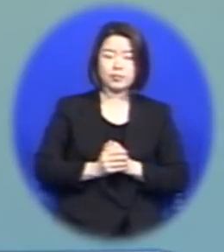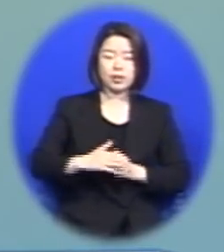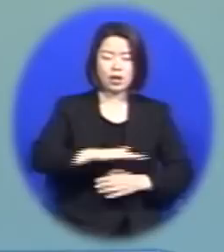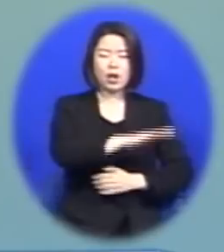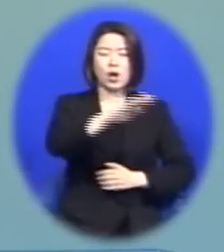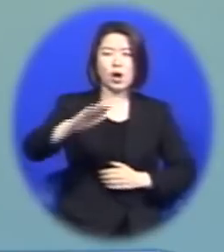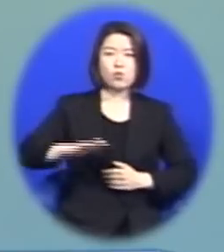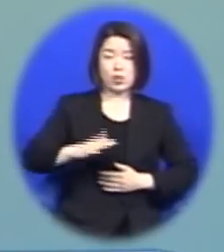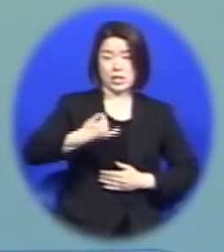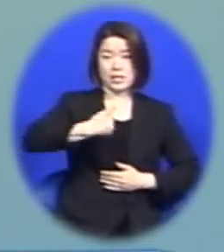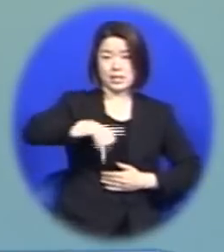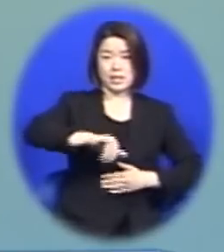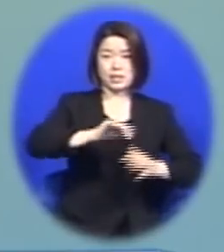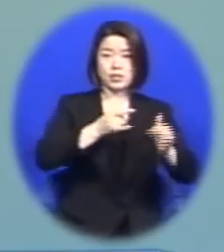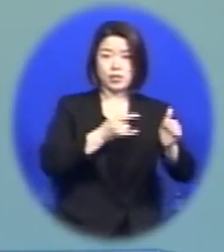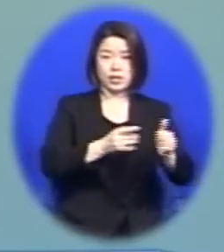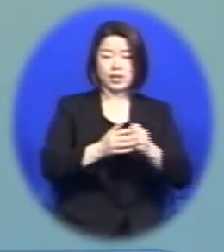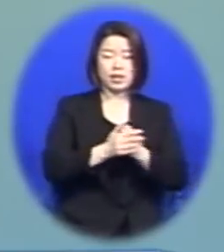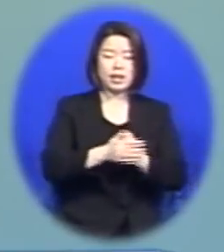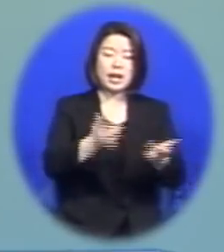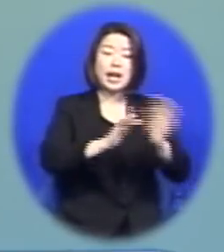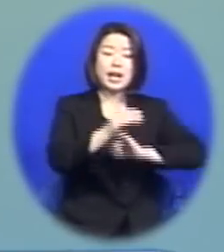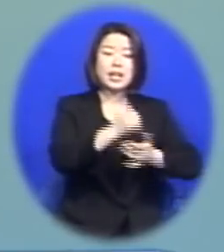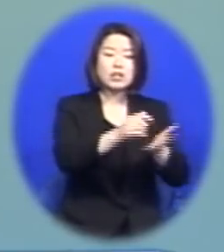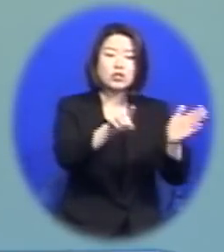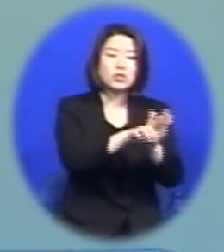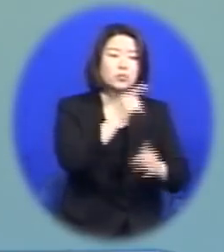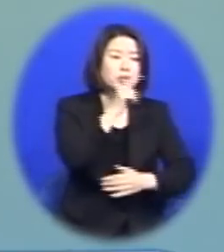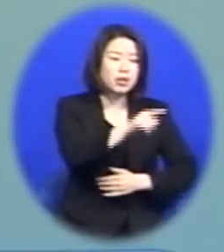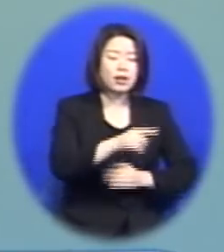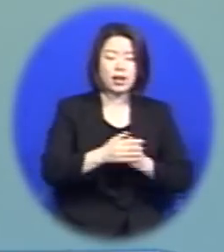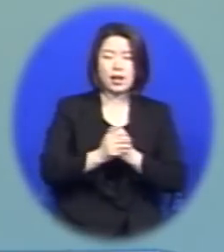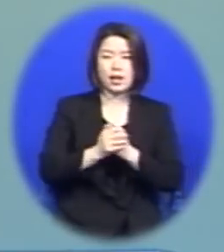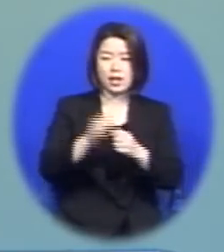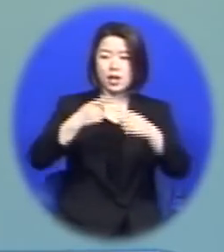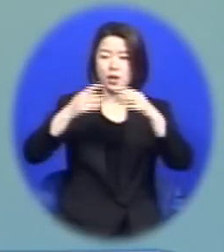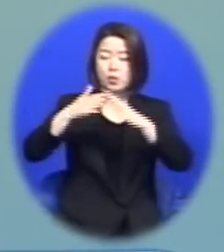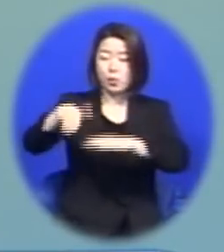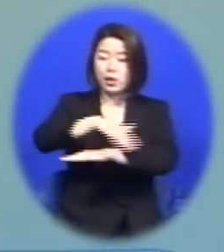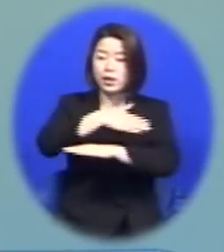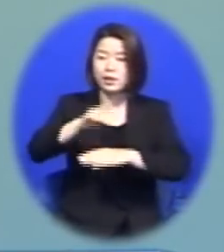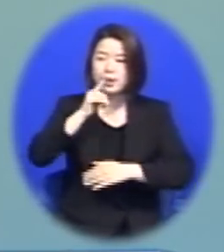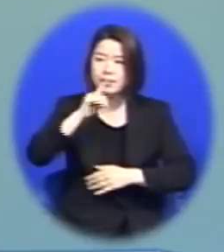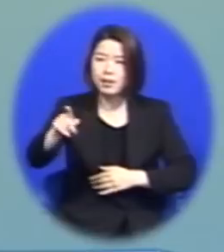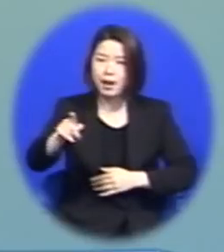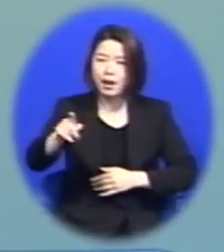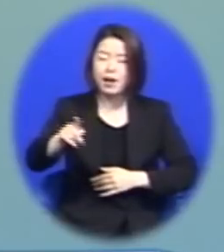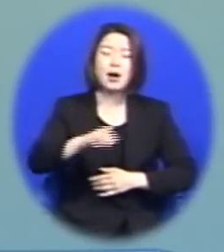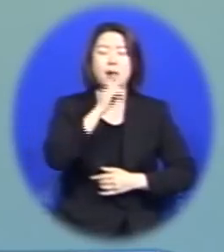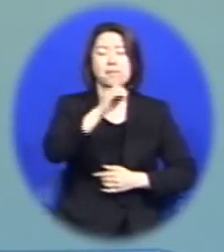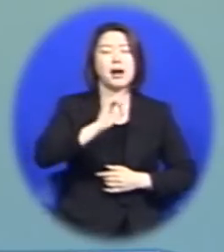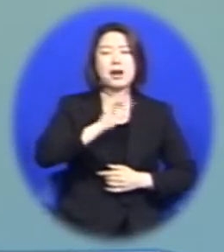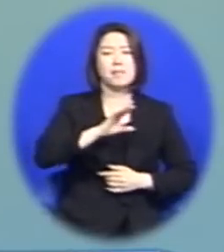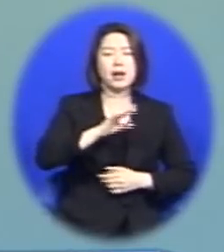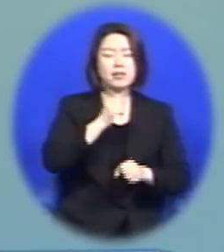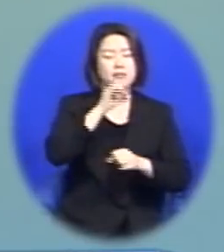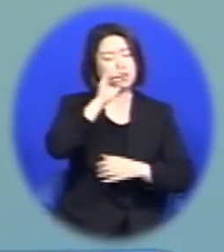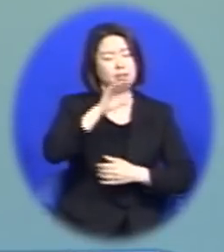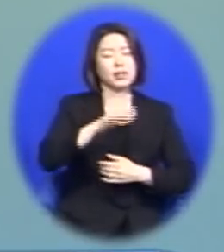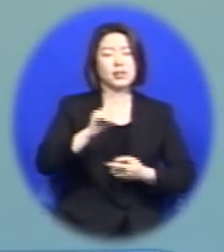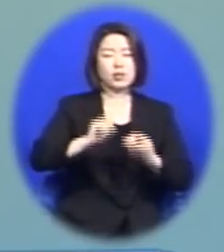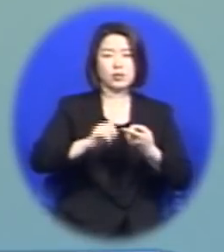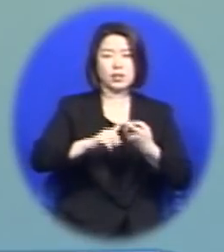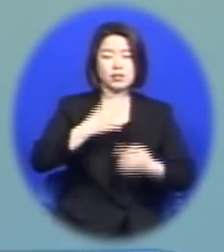우리가 우리의 자녀들에게 예수 믿으라 교회 다니라고 만 해서는 안 된다는 사실을 우리가 알아야 합니다